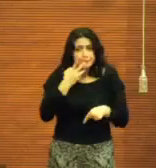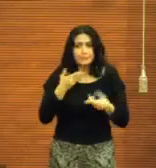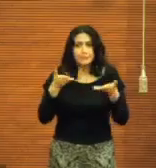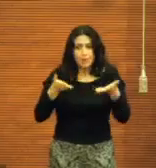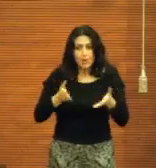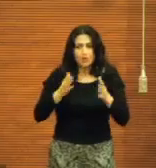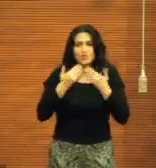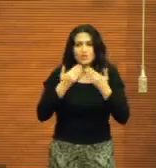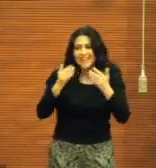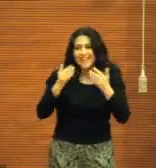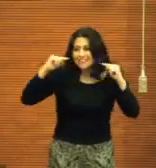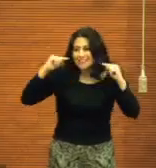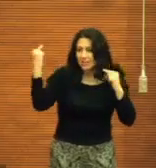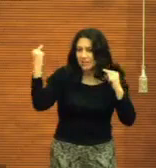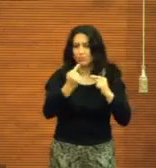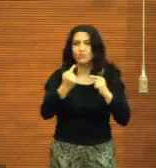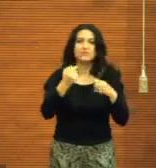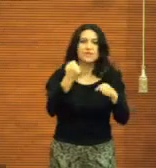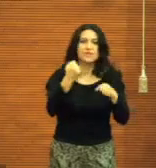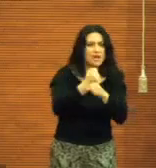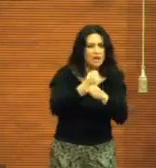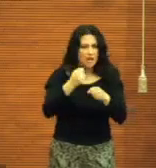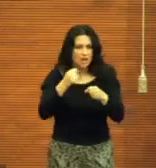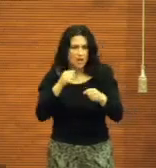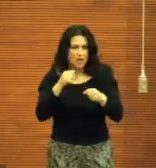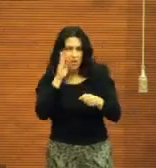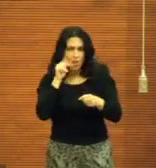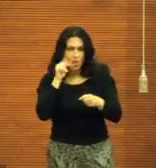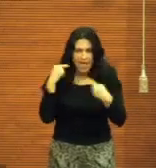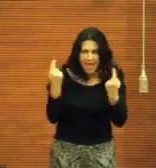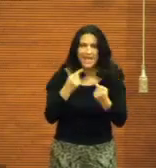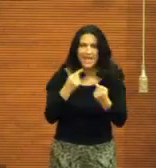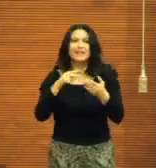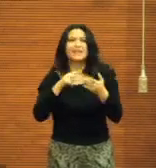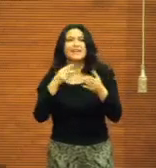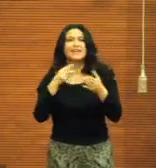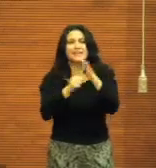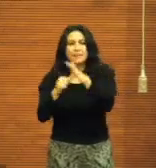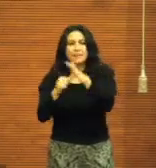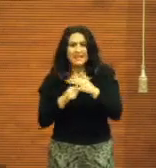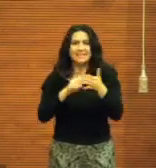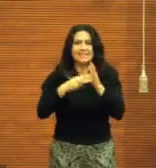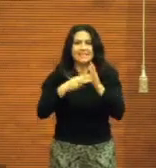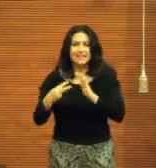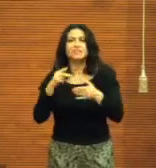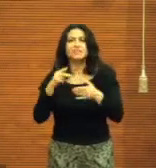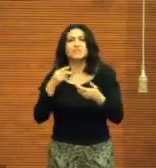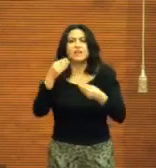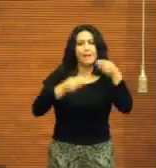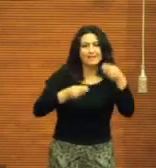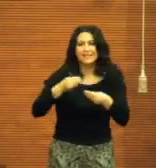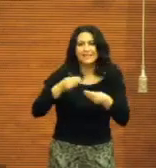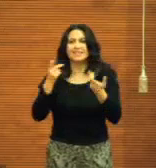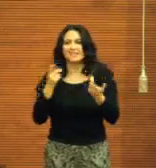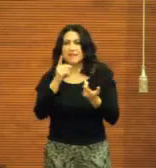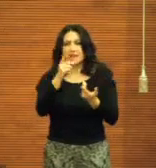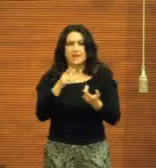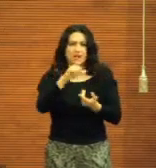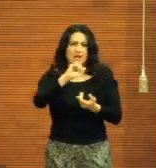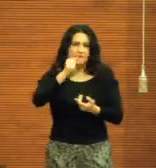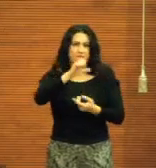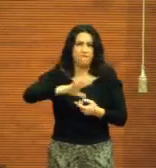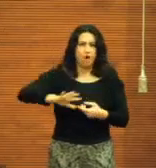intervento, ha rilevato come questi primi mesi di mandato elettorale siano stati difficili, caratterizzati da diverse anime, tutte portatrici di